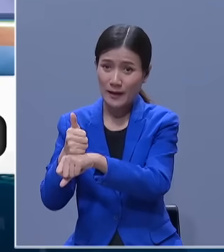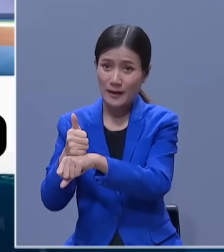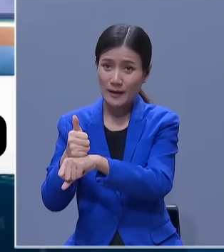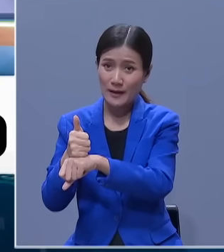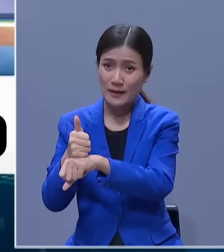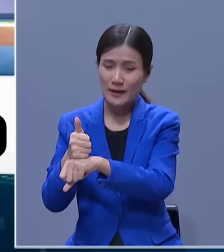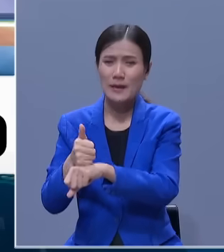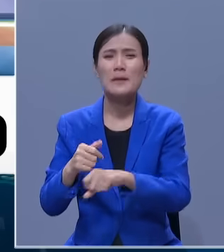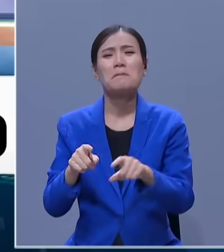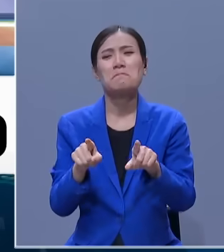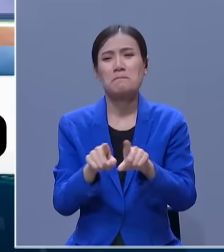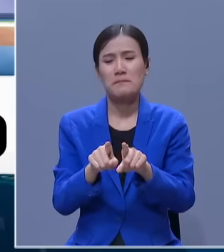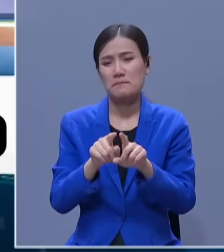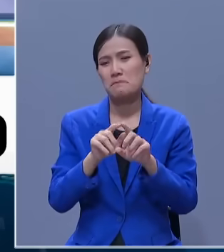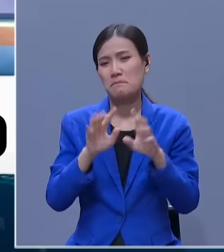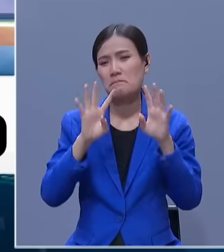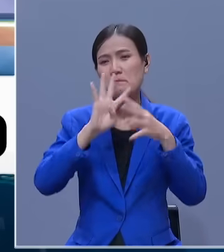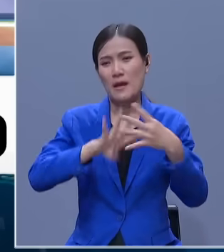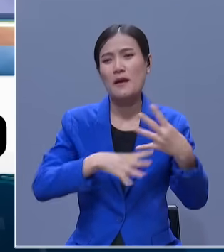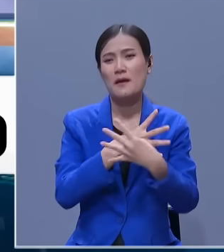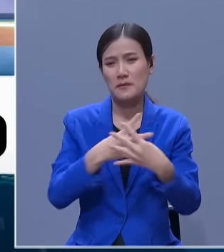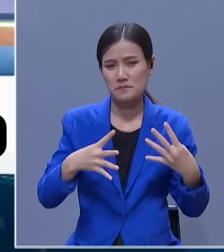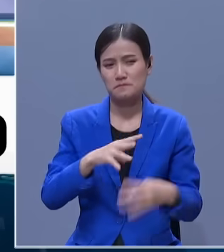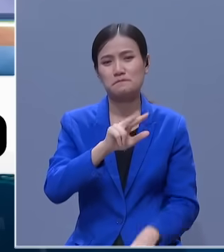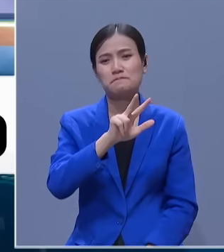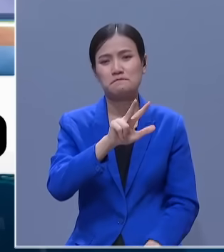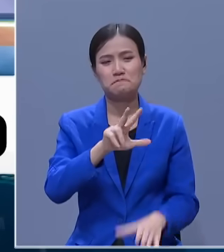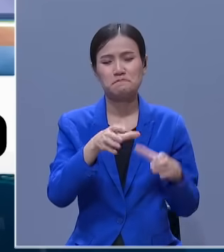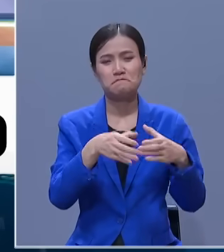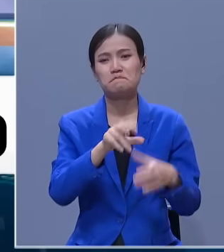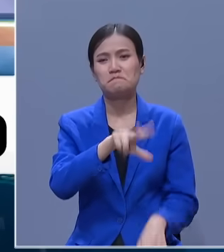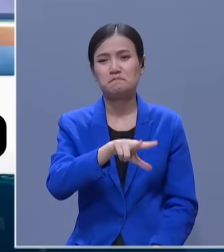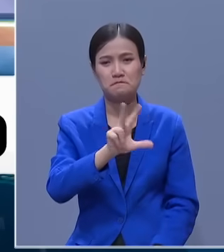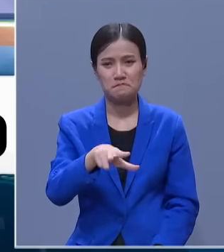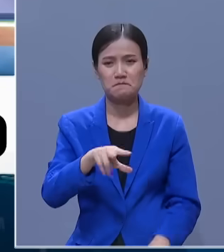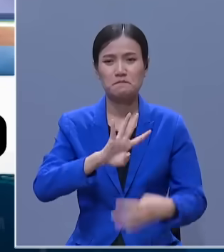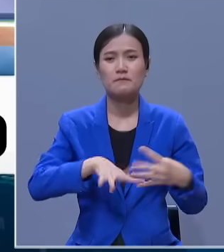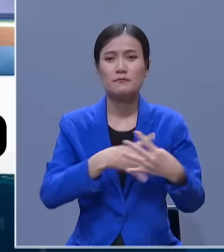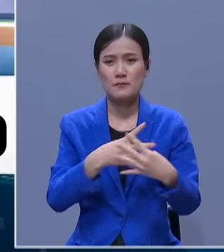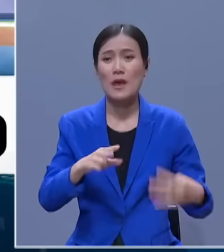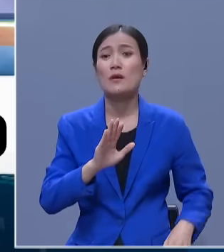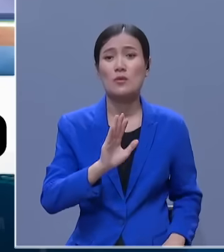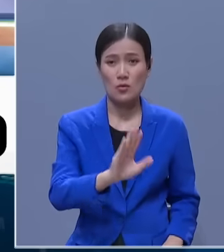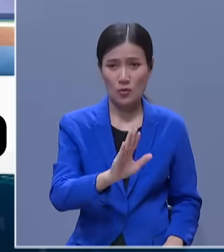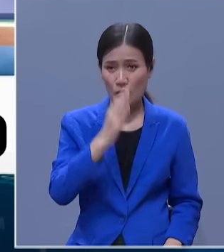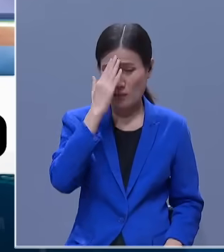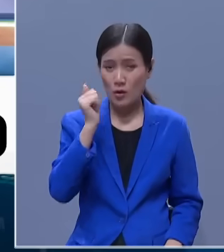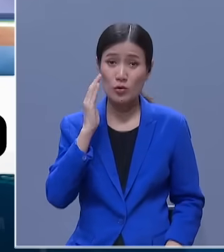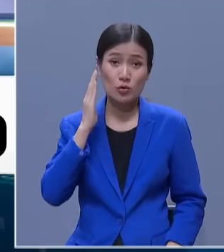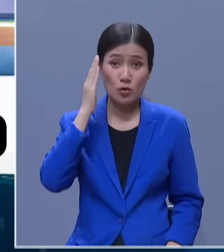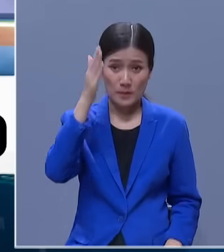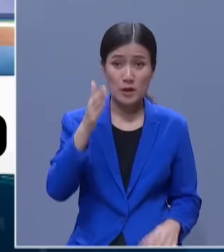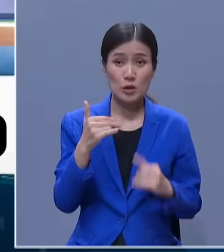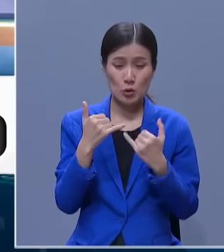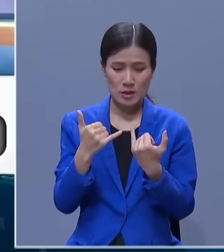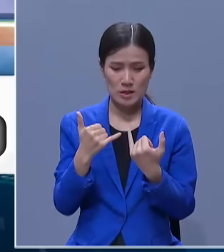คือกลยุทธ์ที่สำคัญของเพื่อไทยที่จะต้องปรับเพื่อที่จะรับวิกฤตสิ่งที่กำลังเกิดขึ้นในประเทศไทยและแน่น